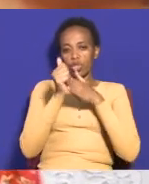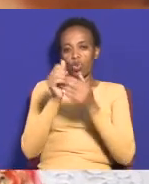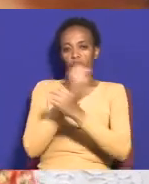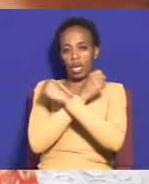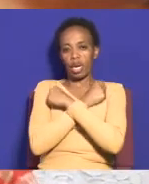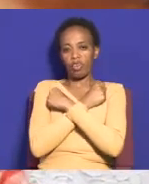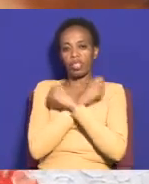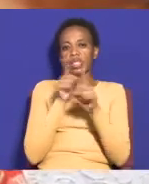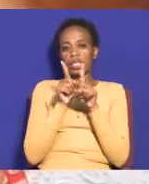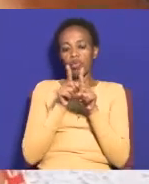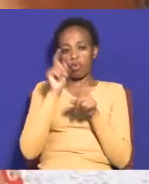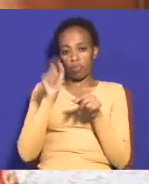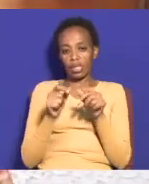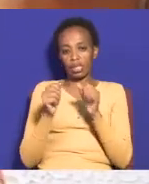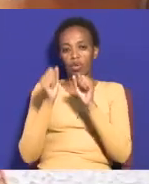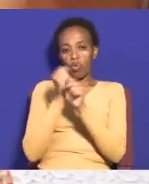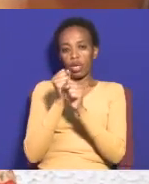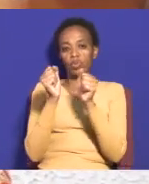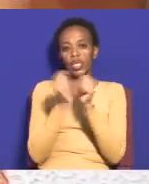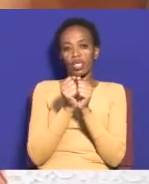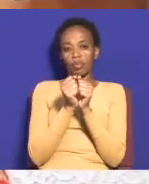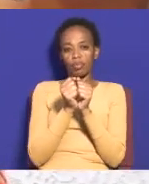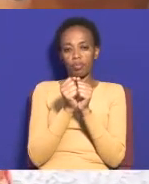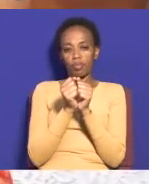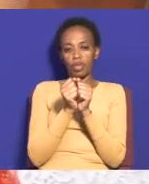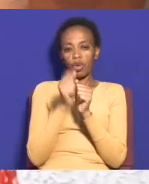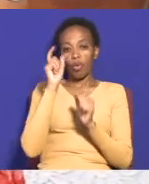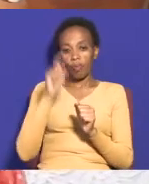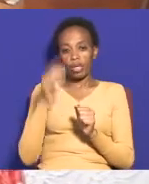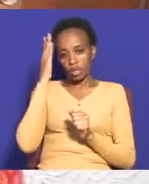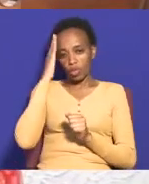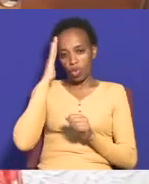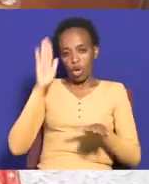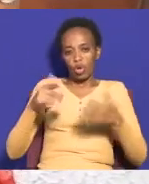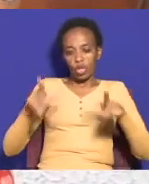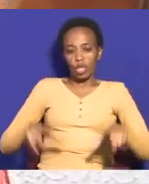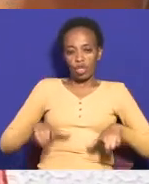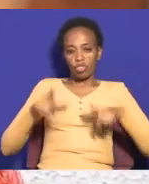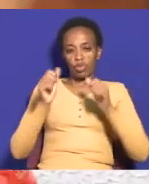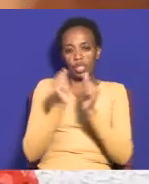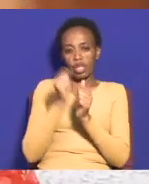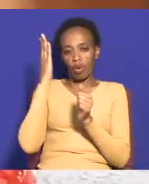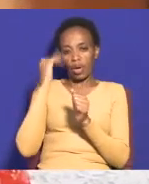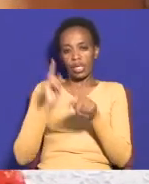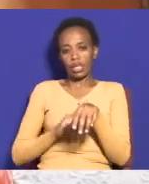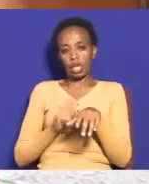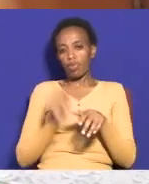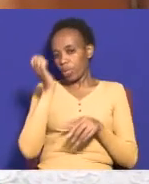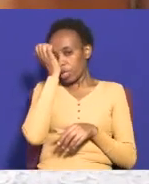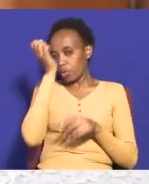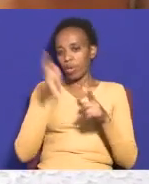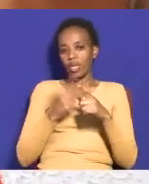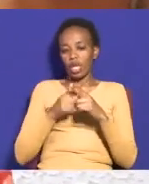upendo, lazima tuwe nao, lazima tujue vile wanakaa, kwa sababu tukiwaachilia